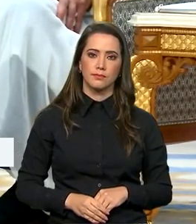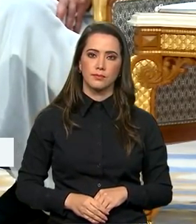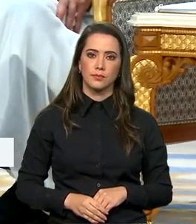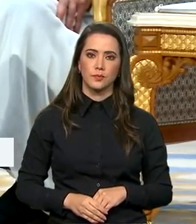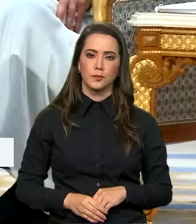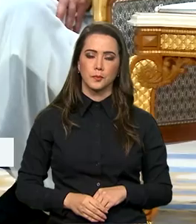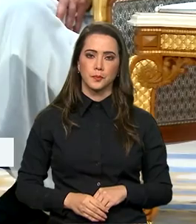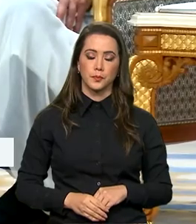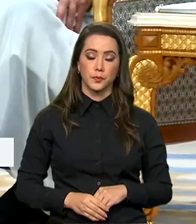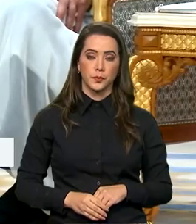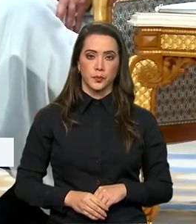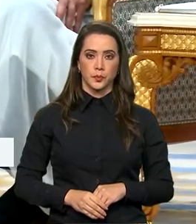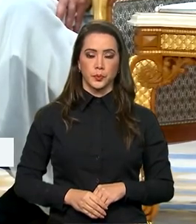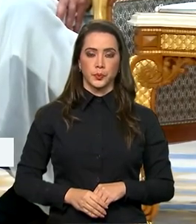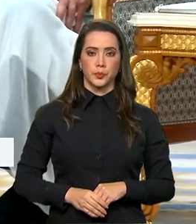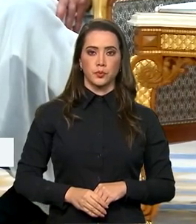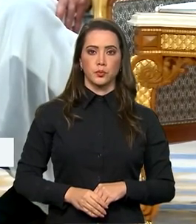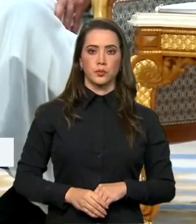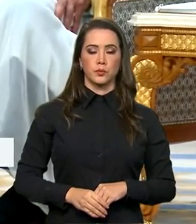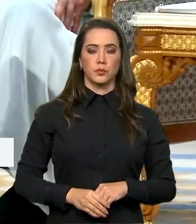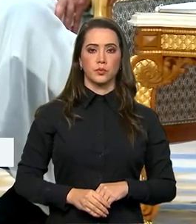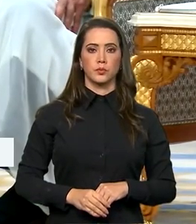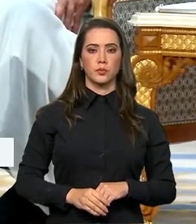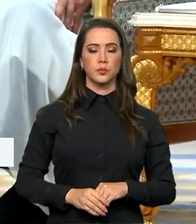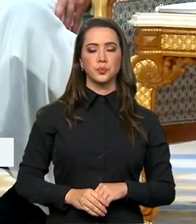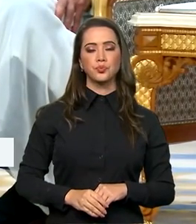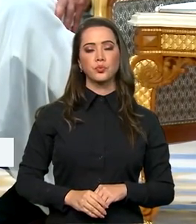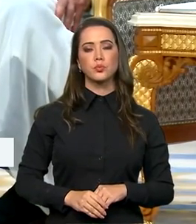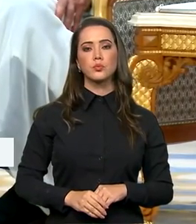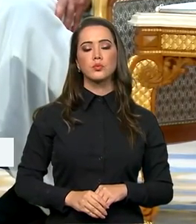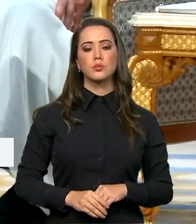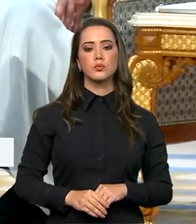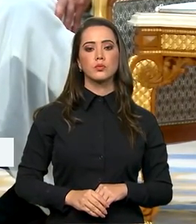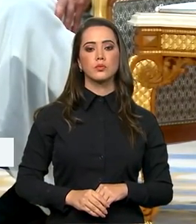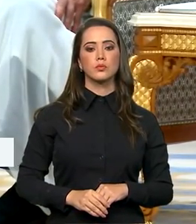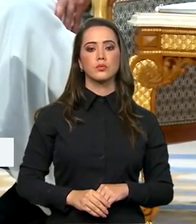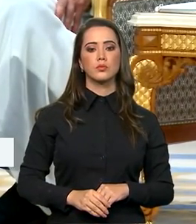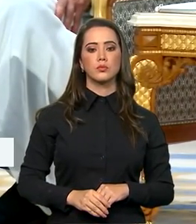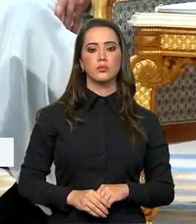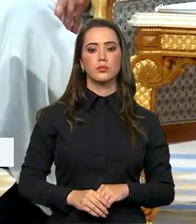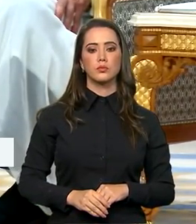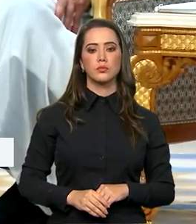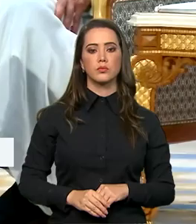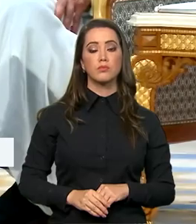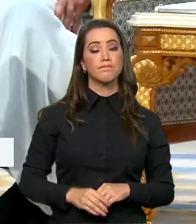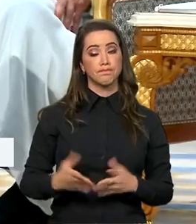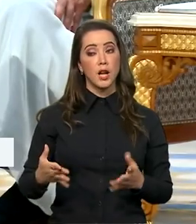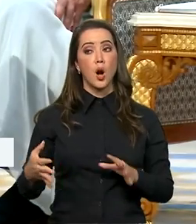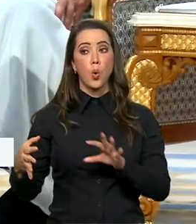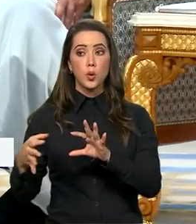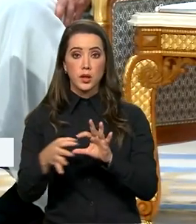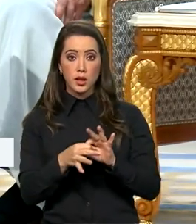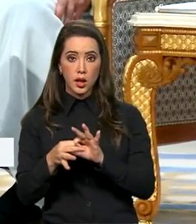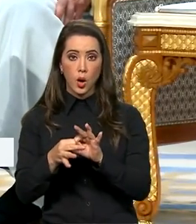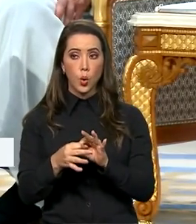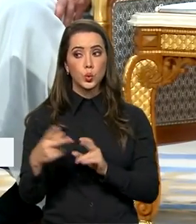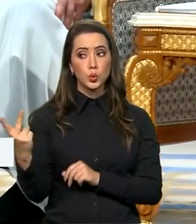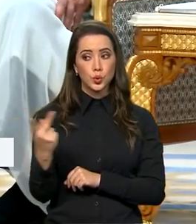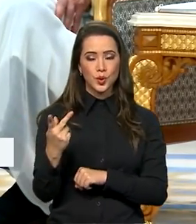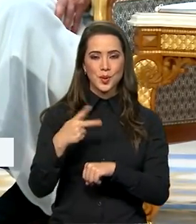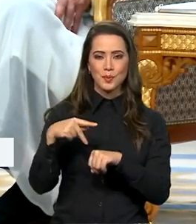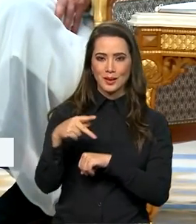الصداقة التي توحد البرازيل والإمارات العربية المتحدة. A parceria entre nossos